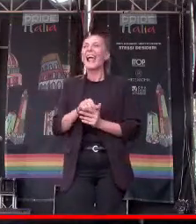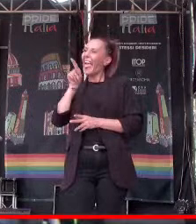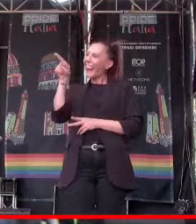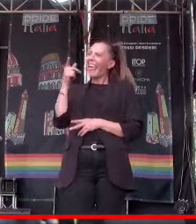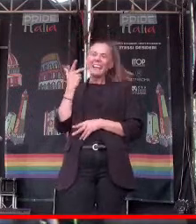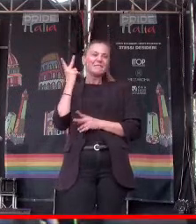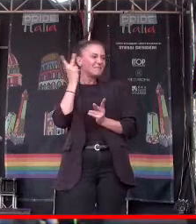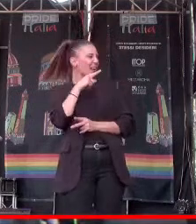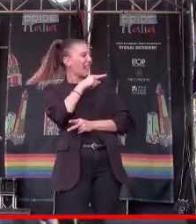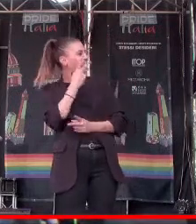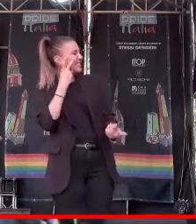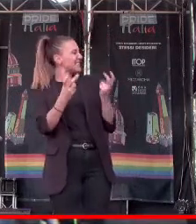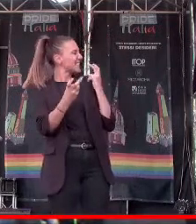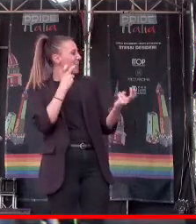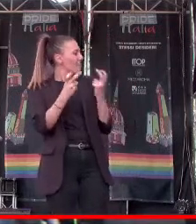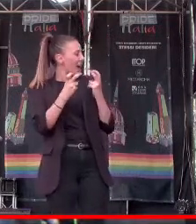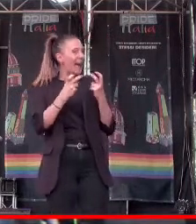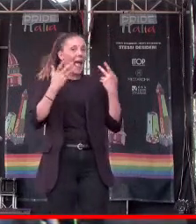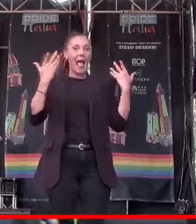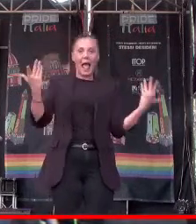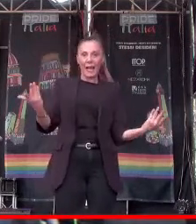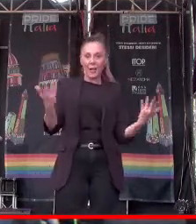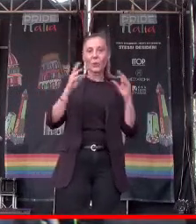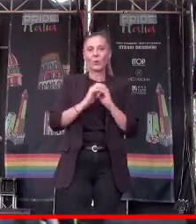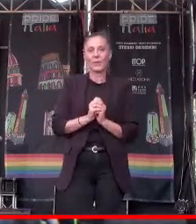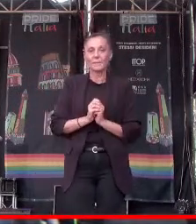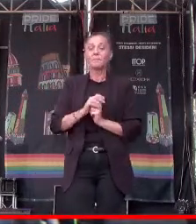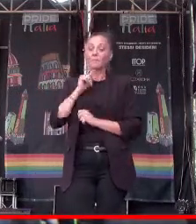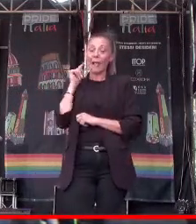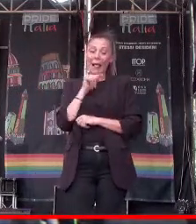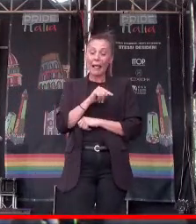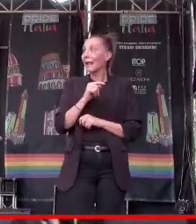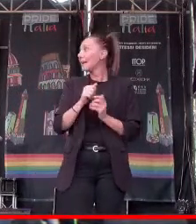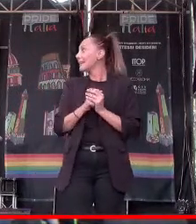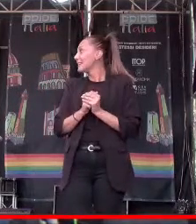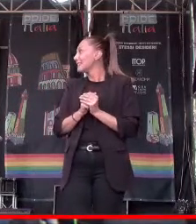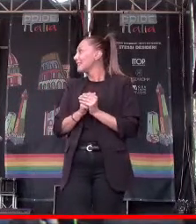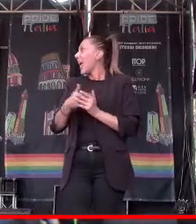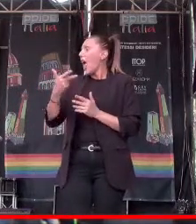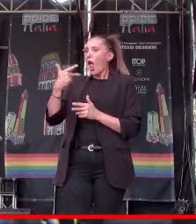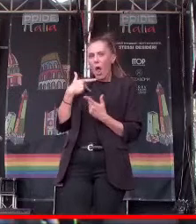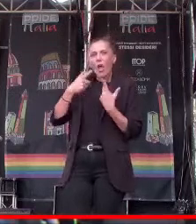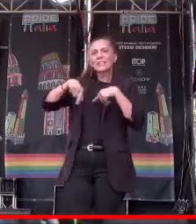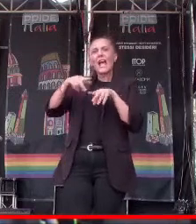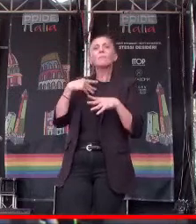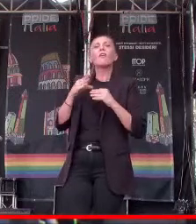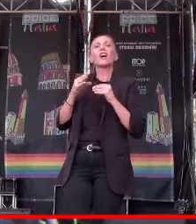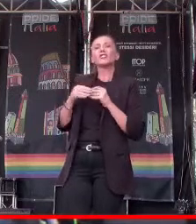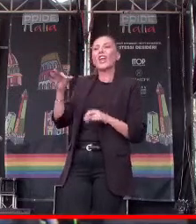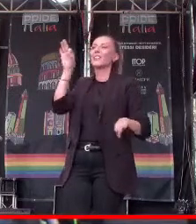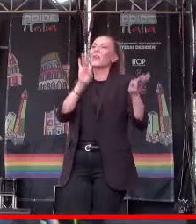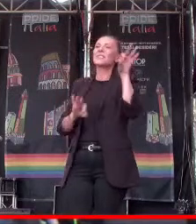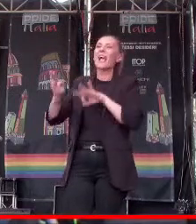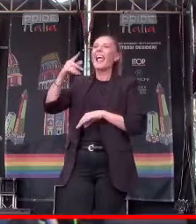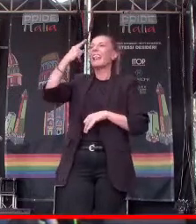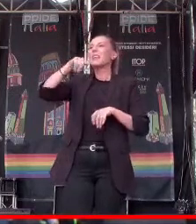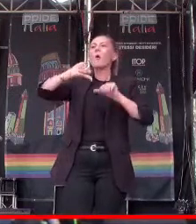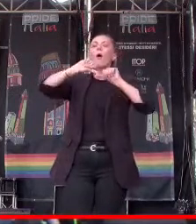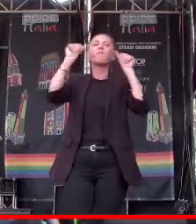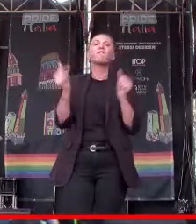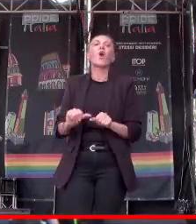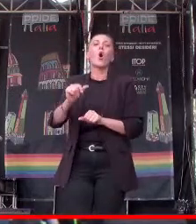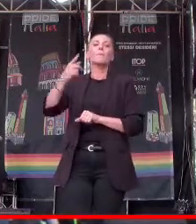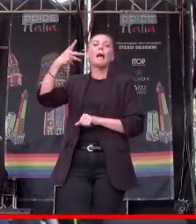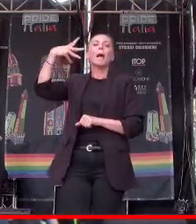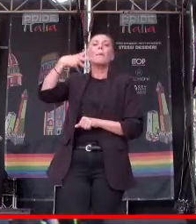Lei è molto signor Vigile. Allora faccia così, vada a prendere signor Vigile, stiamo facendo un talk show tipo il Maurizio Costanzo Show.